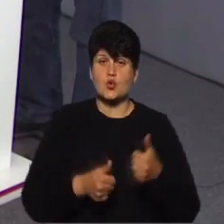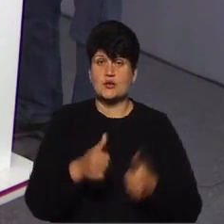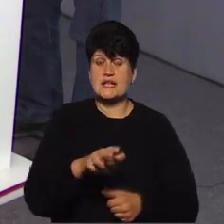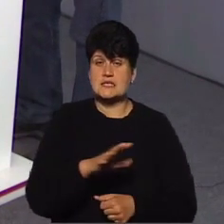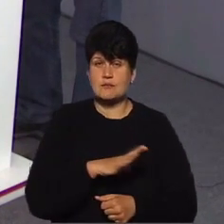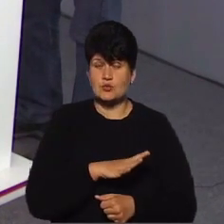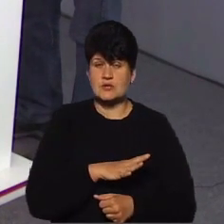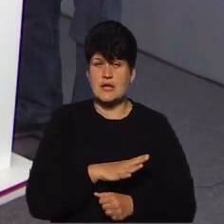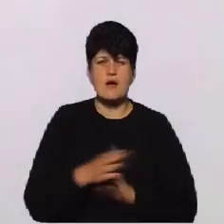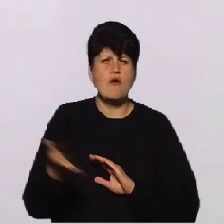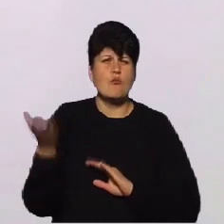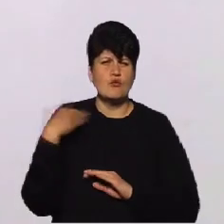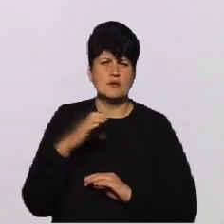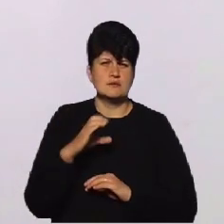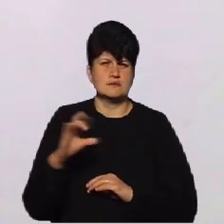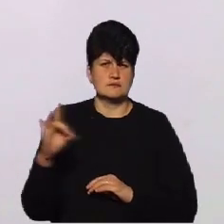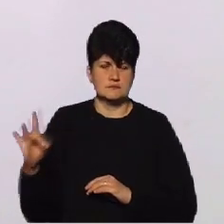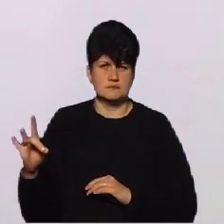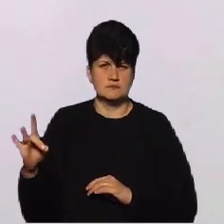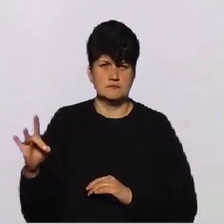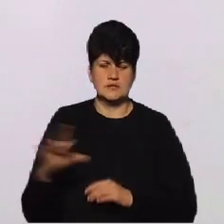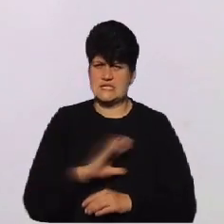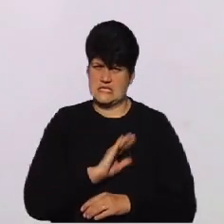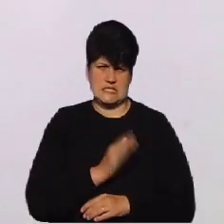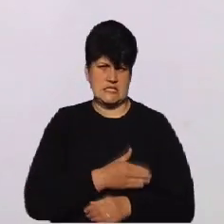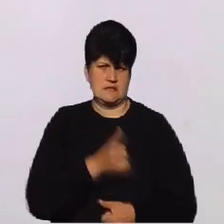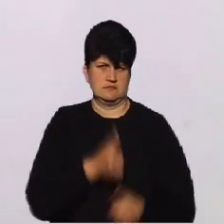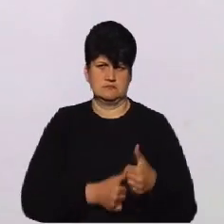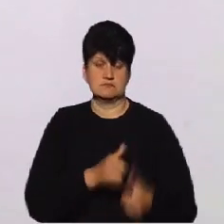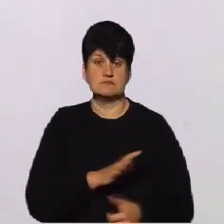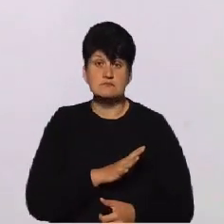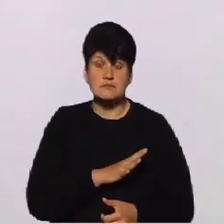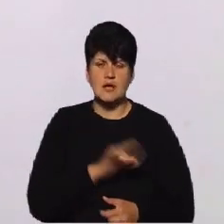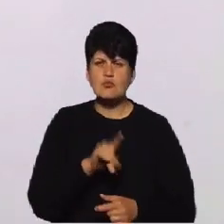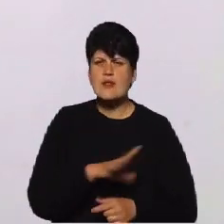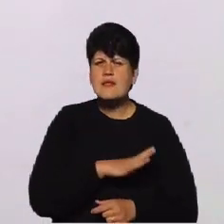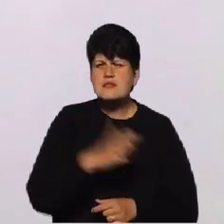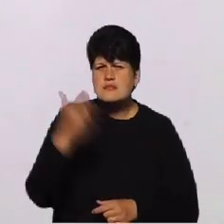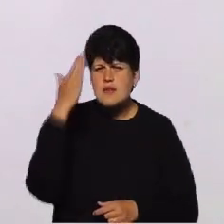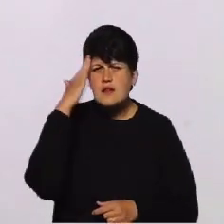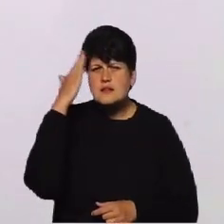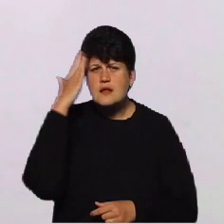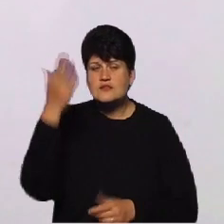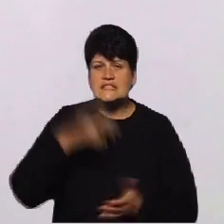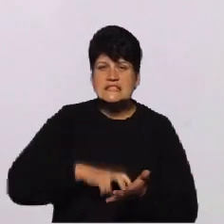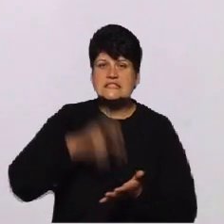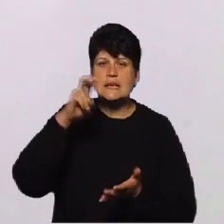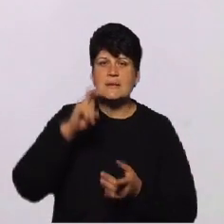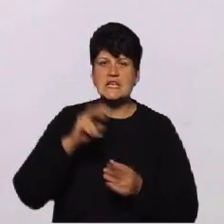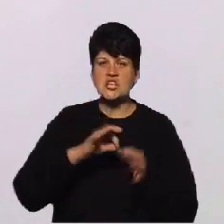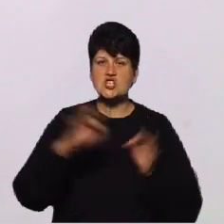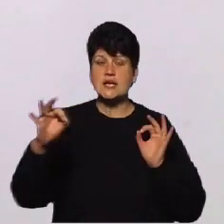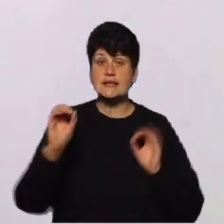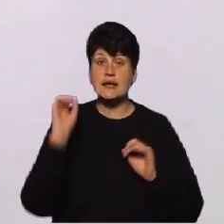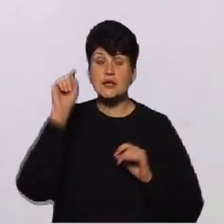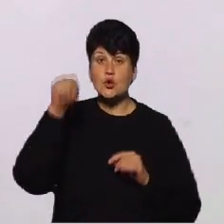бувшому Радянському Союзі дуже сильна конкуренція. І були талановитіші з трибуни з жердиною. Але вони себе не проявили,